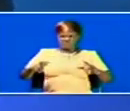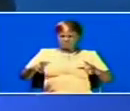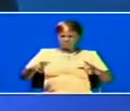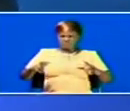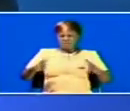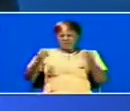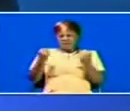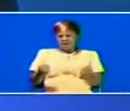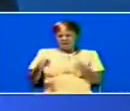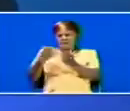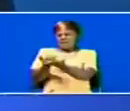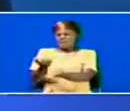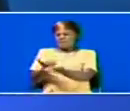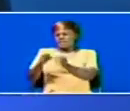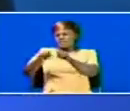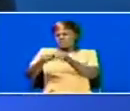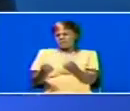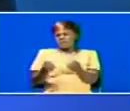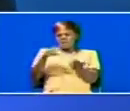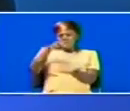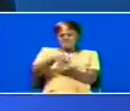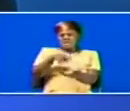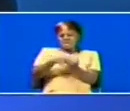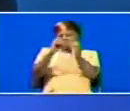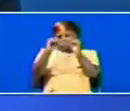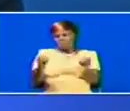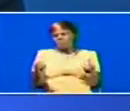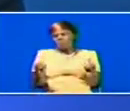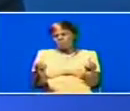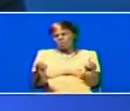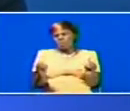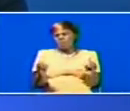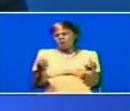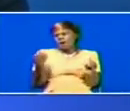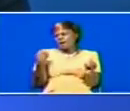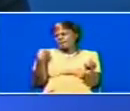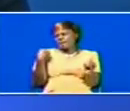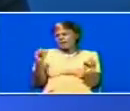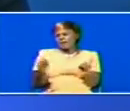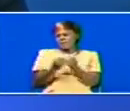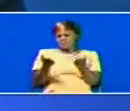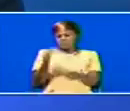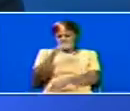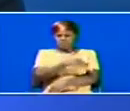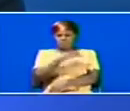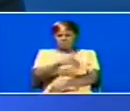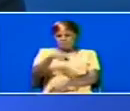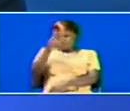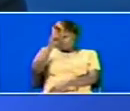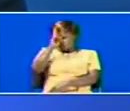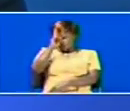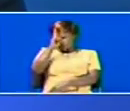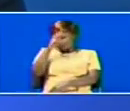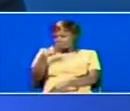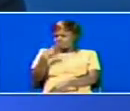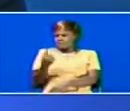kazi, ushahidi umeharibika, hakuna kesi ama vitu kama hivyo. Kilichotokea jana kufikia leo jioni, idara ya polisi